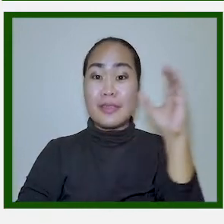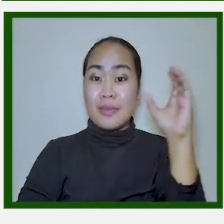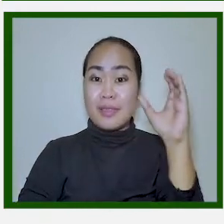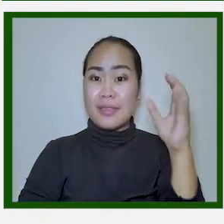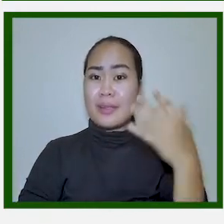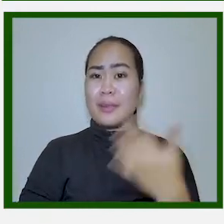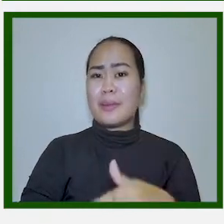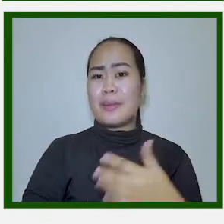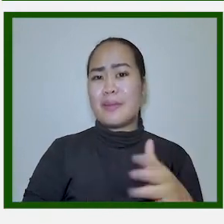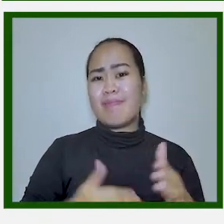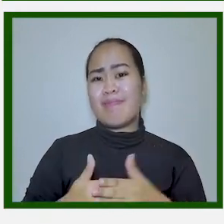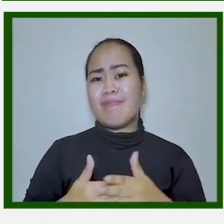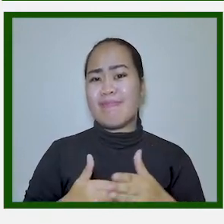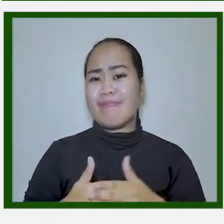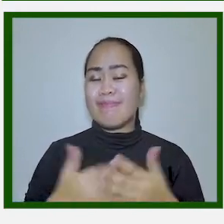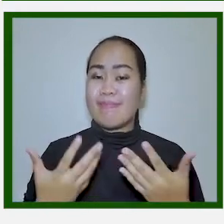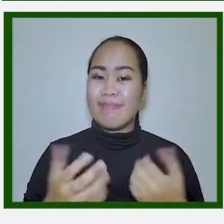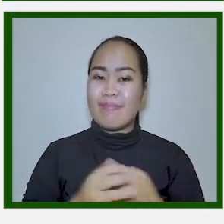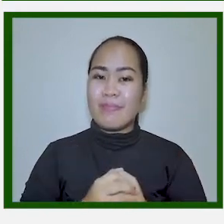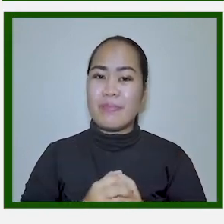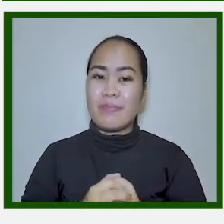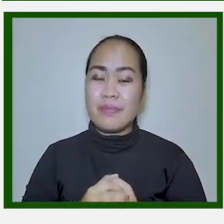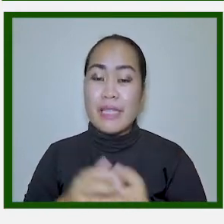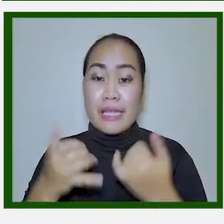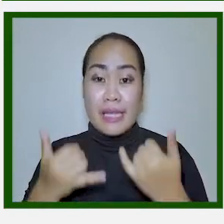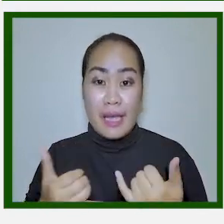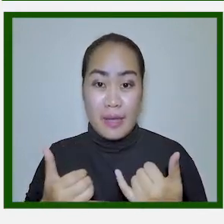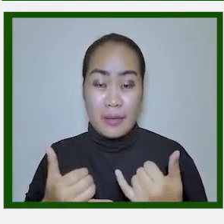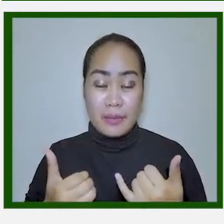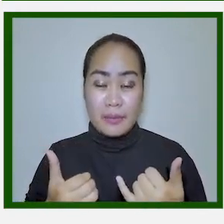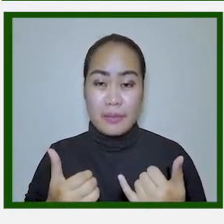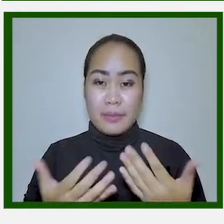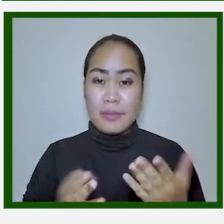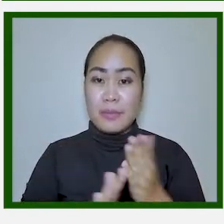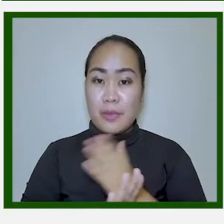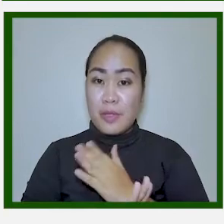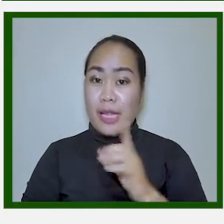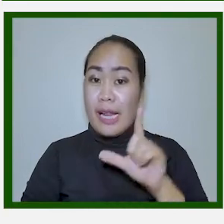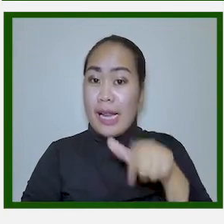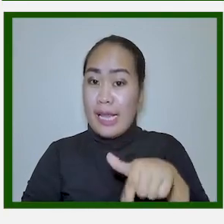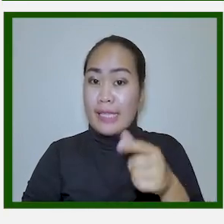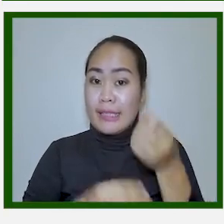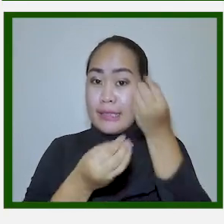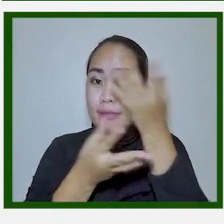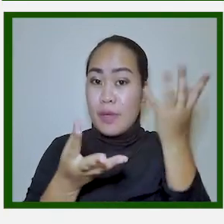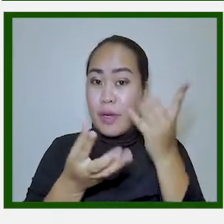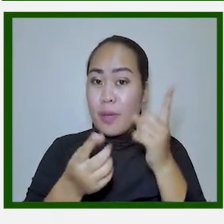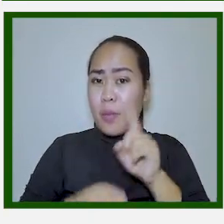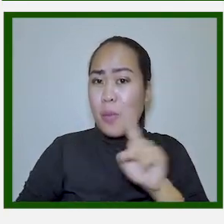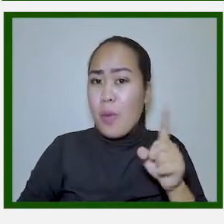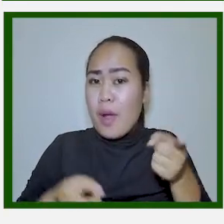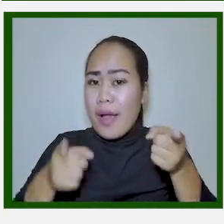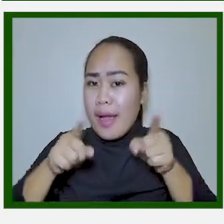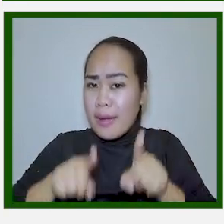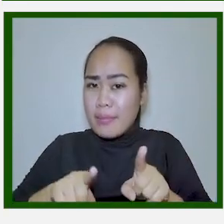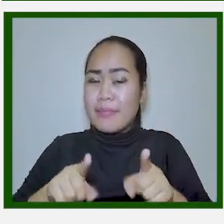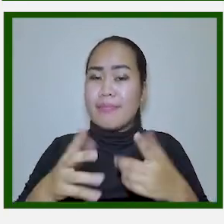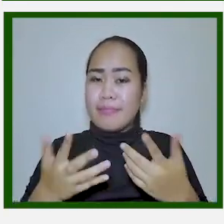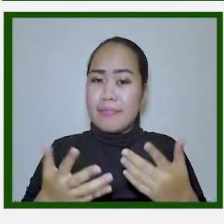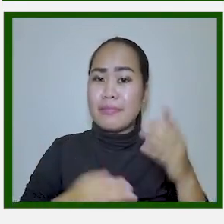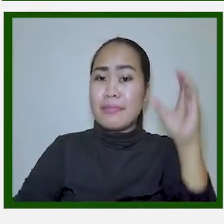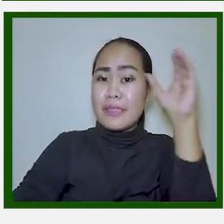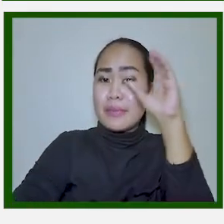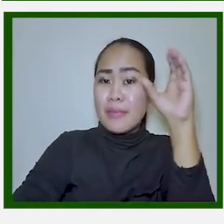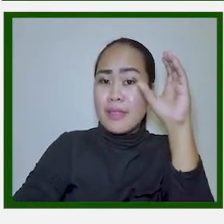Ano? So, bago ako mag-ulat ng ating mga kaganapan para sa Kapaskuhan, no? Ulat ko muna ang mga